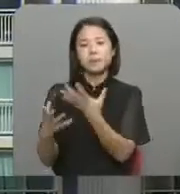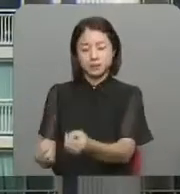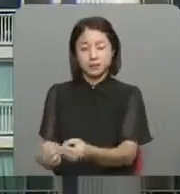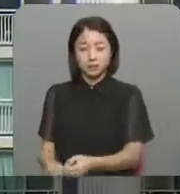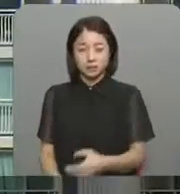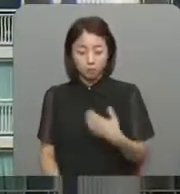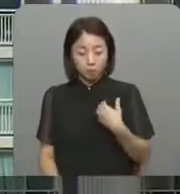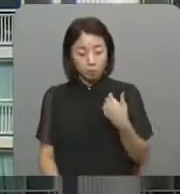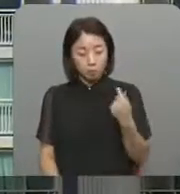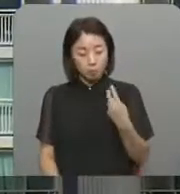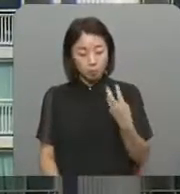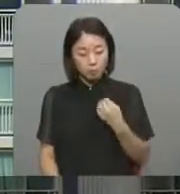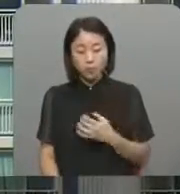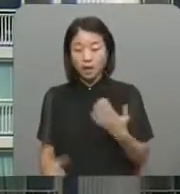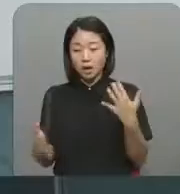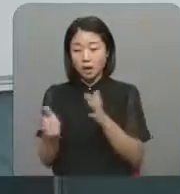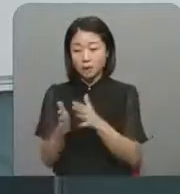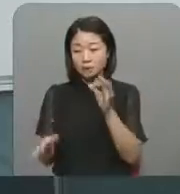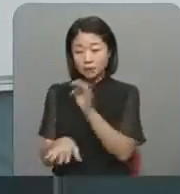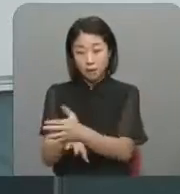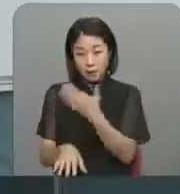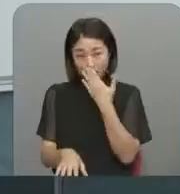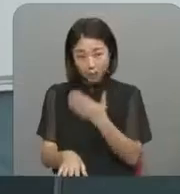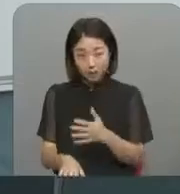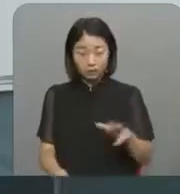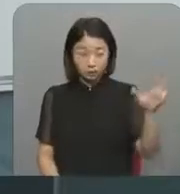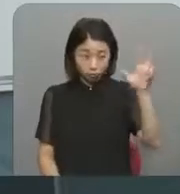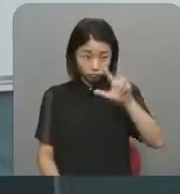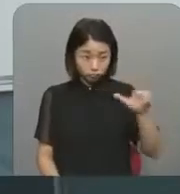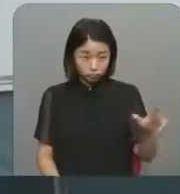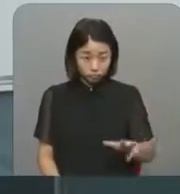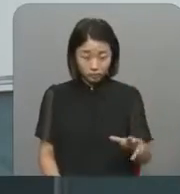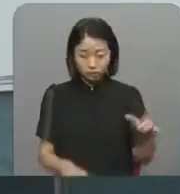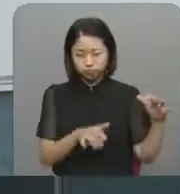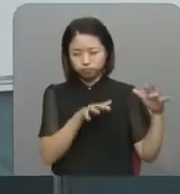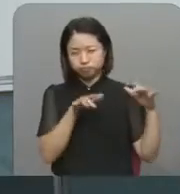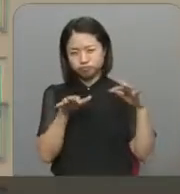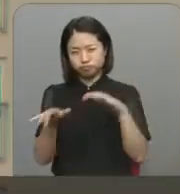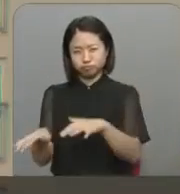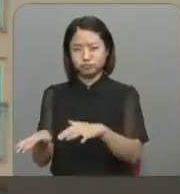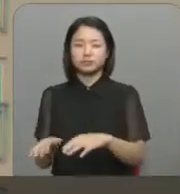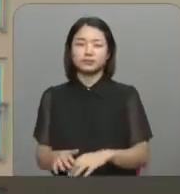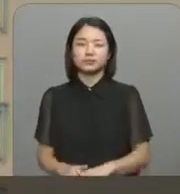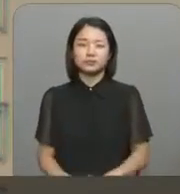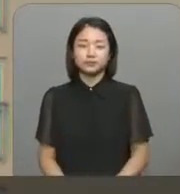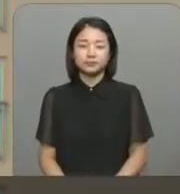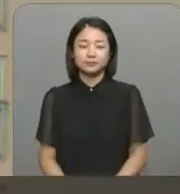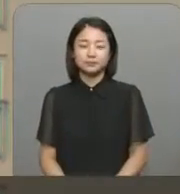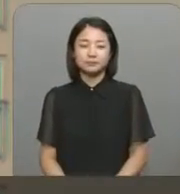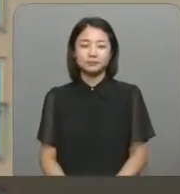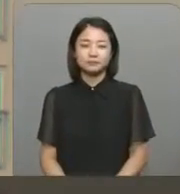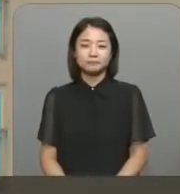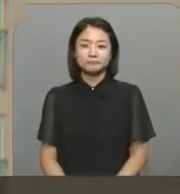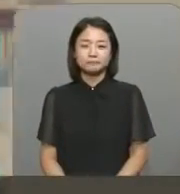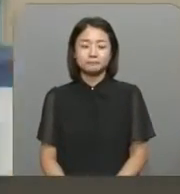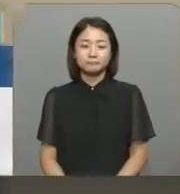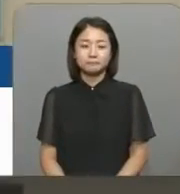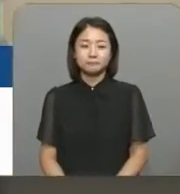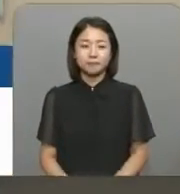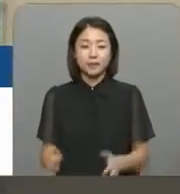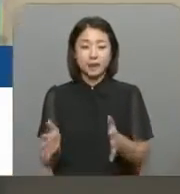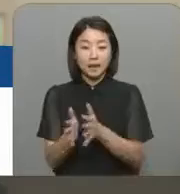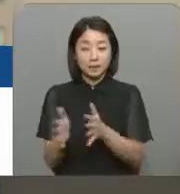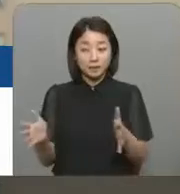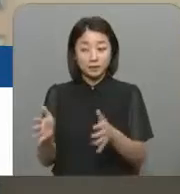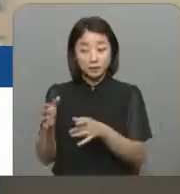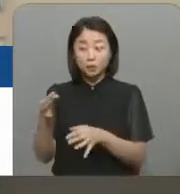수천만 원만 있으면 아파트 구입이 가능해 전국에서 투기 세력이 몰려들고 있습니다. 시세차익을 얻기 위한 목적으로